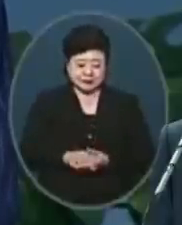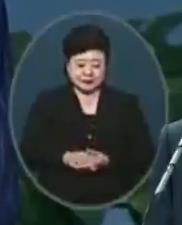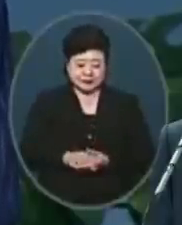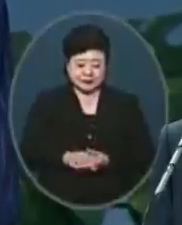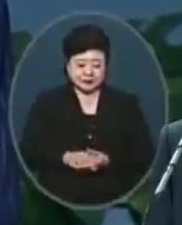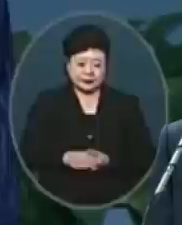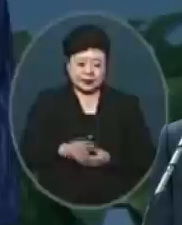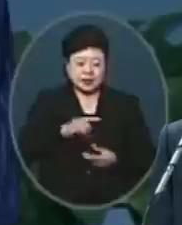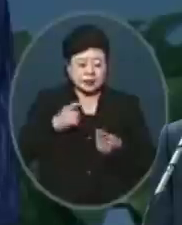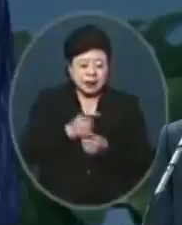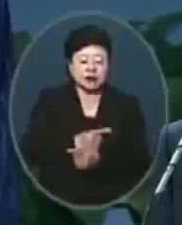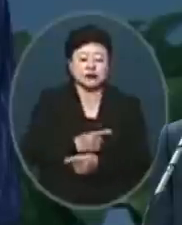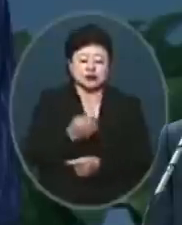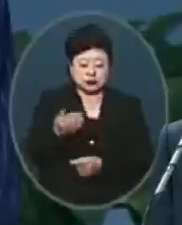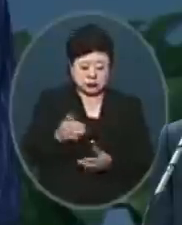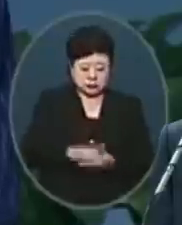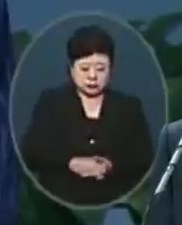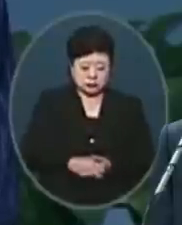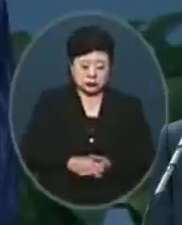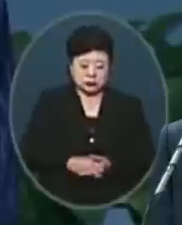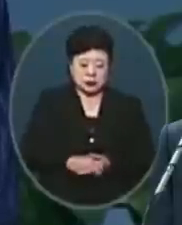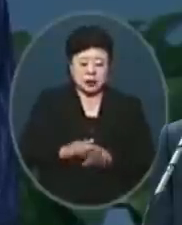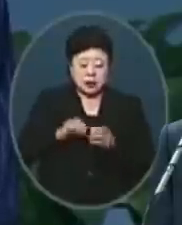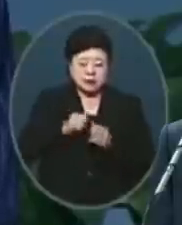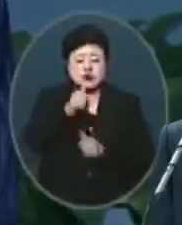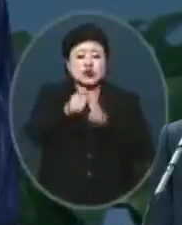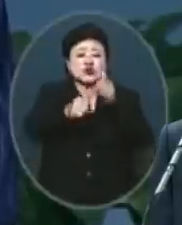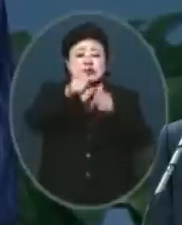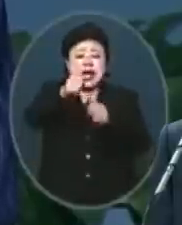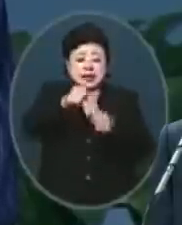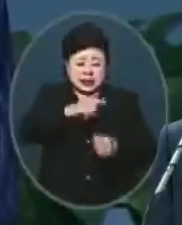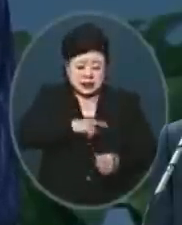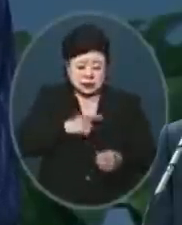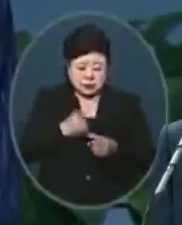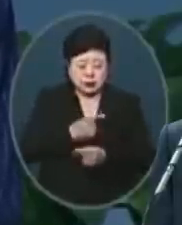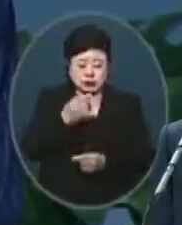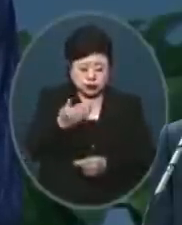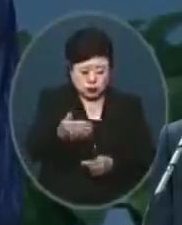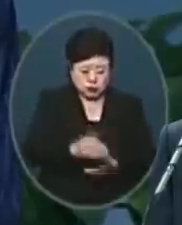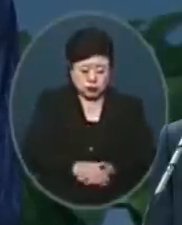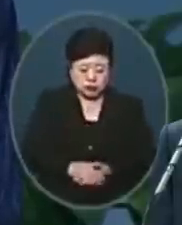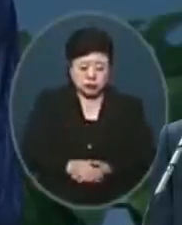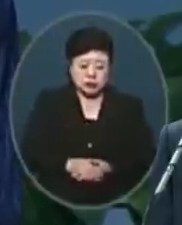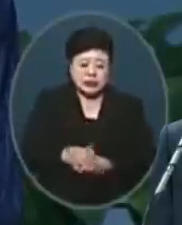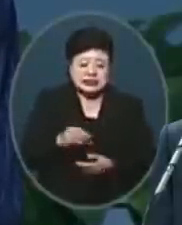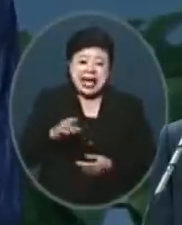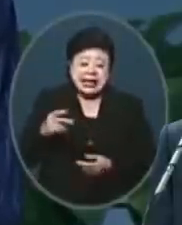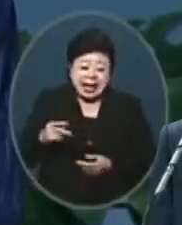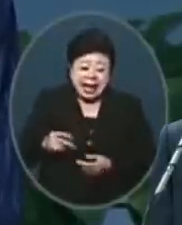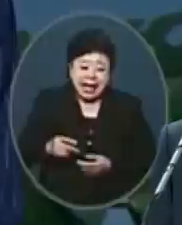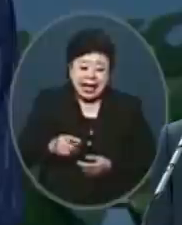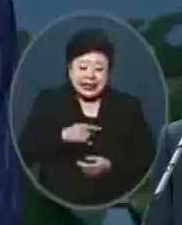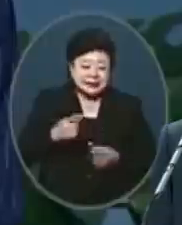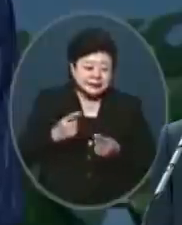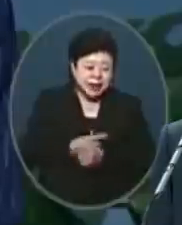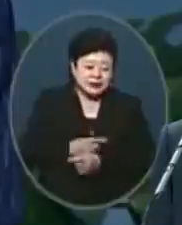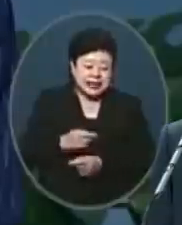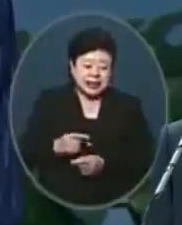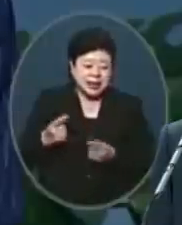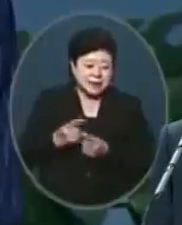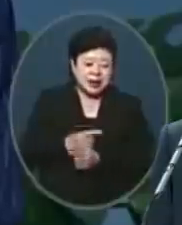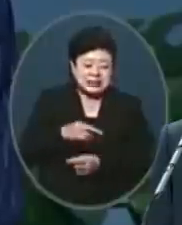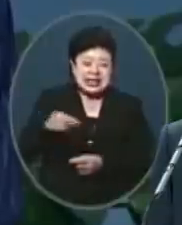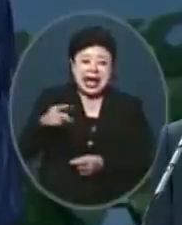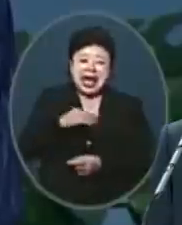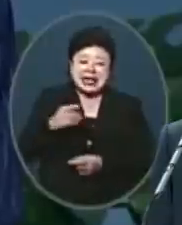아브라함 아닌 아브라함 함 많은 민족의 조상이라는 이름을 바꾸고 사라는 사례라는 이름을 하지